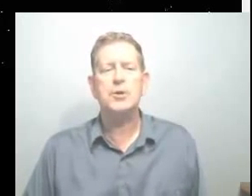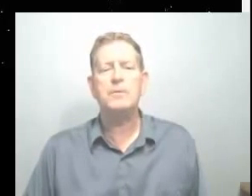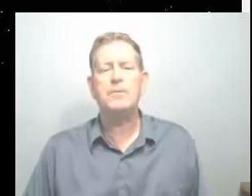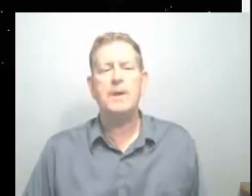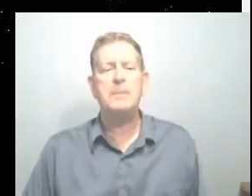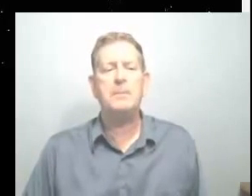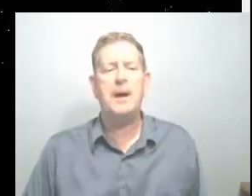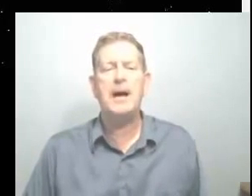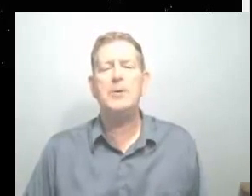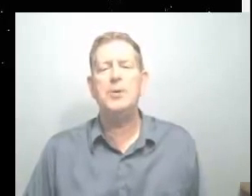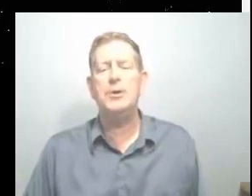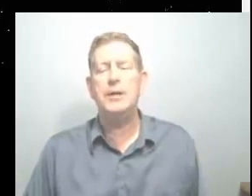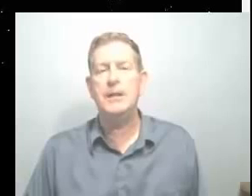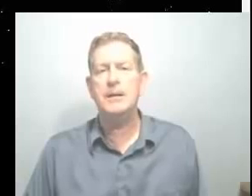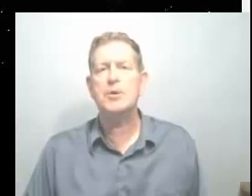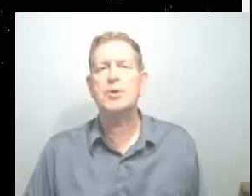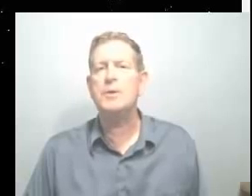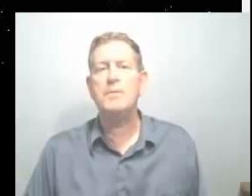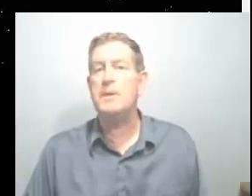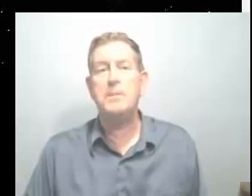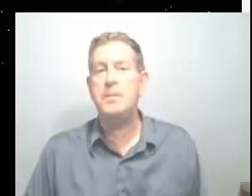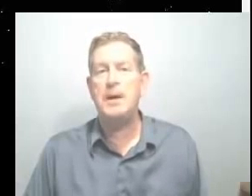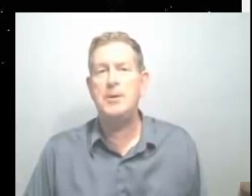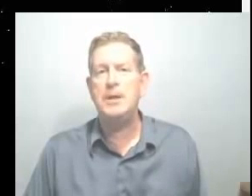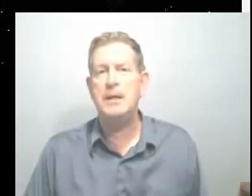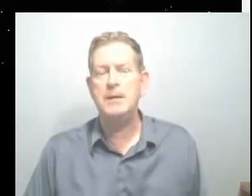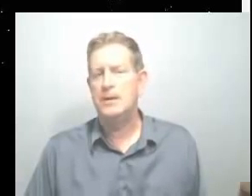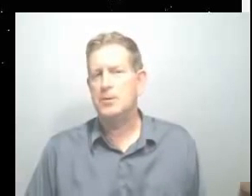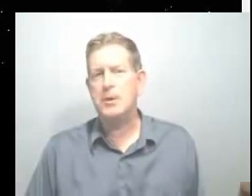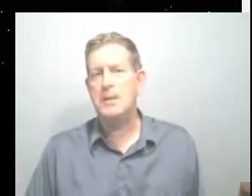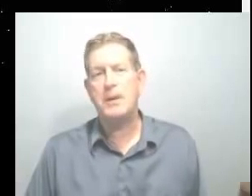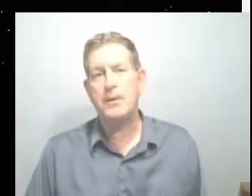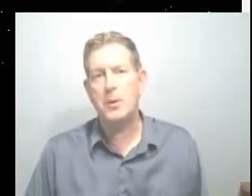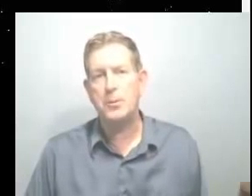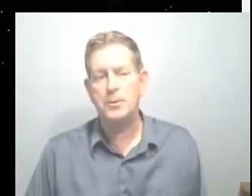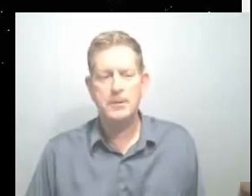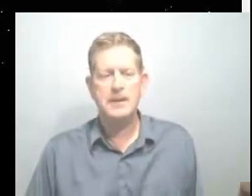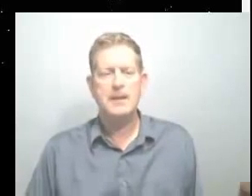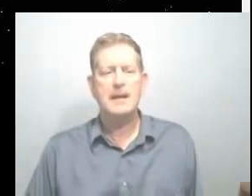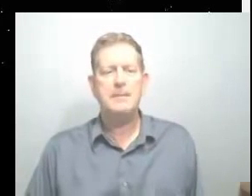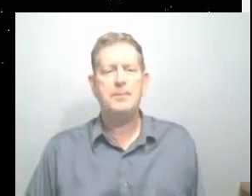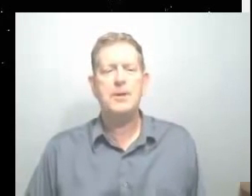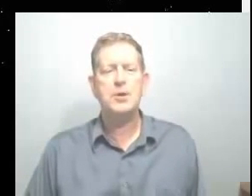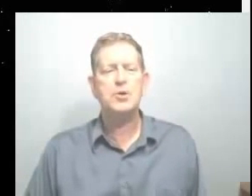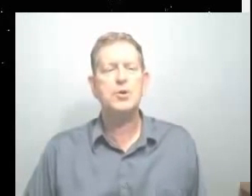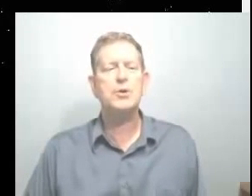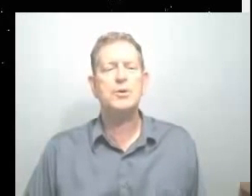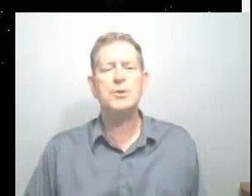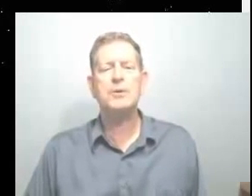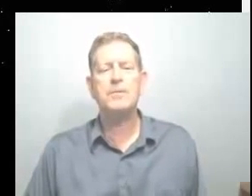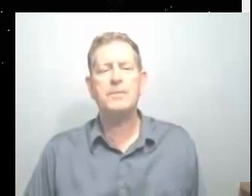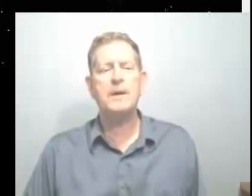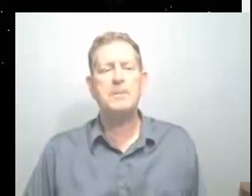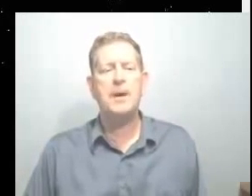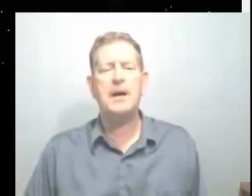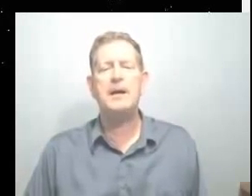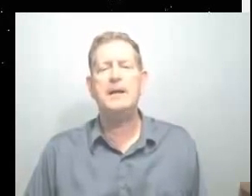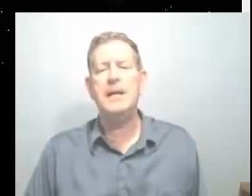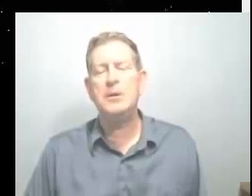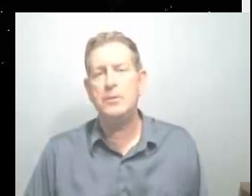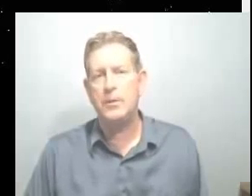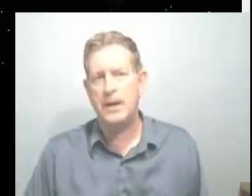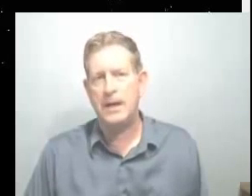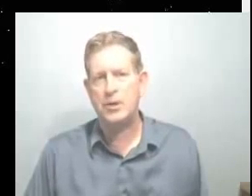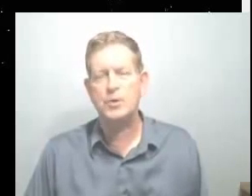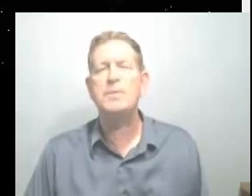Je ne fais pas le lit, je ne fais pas le lit, ce qui n'est pas vrai non plus. Et puis, je ne fais pas